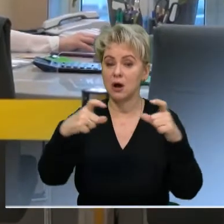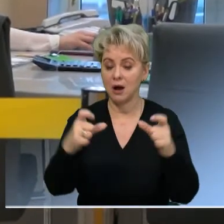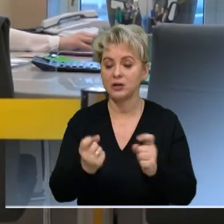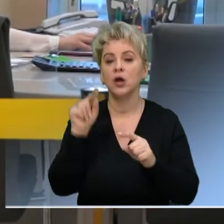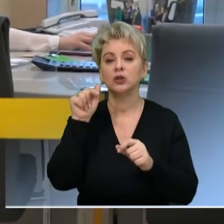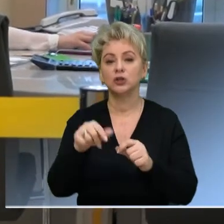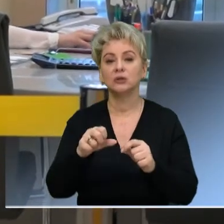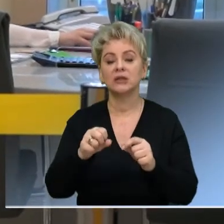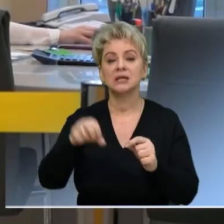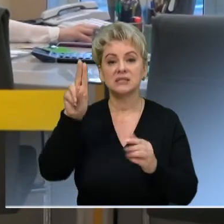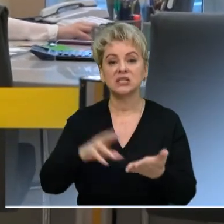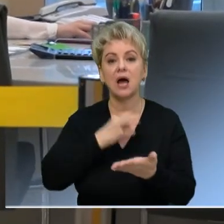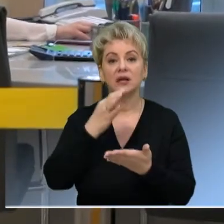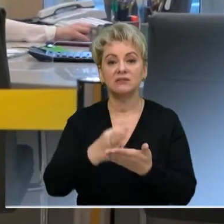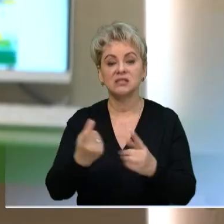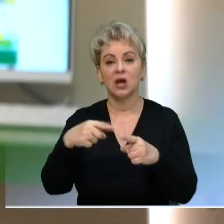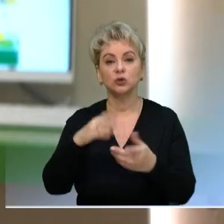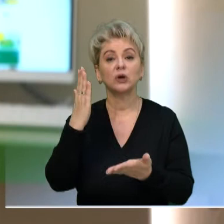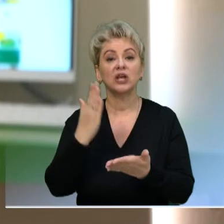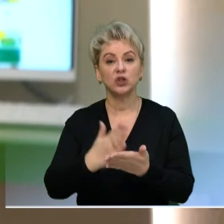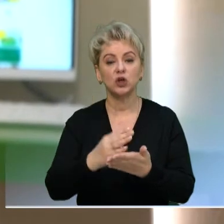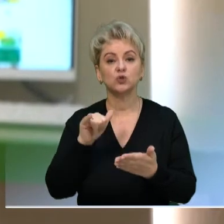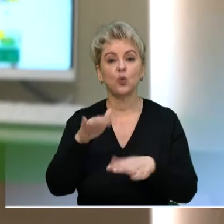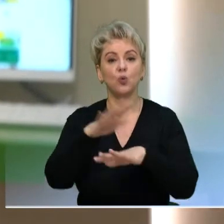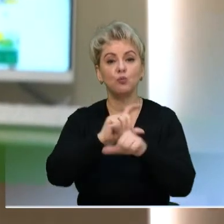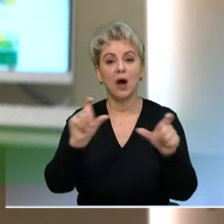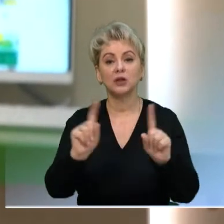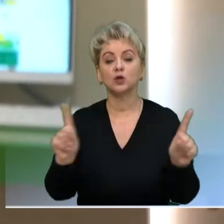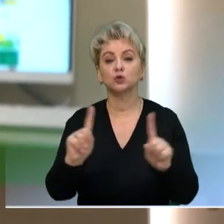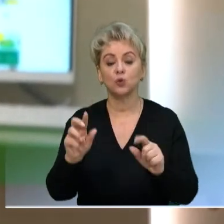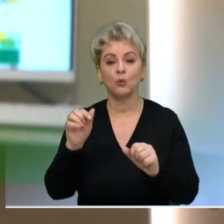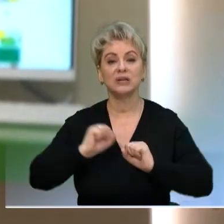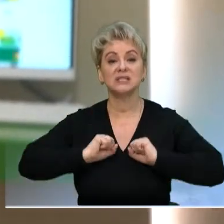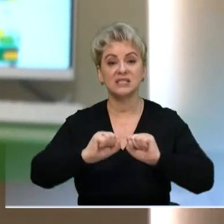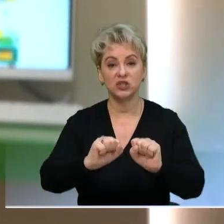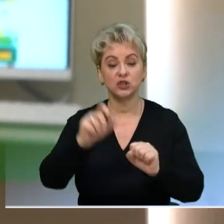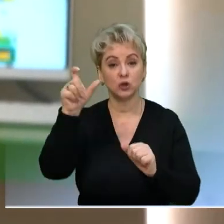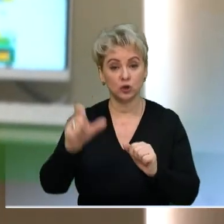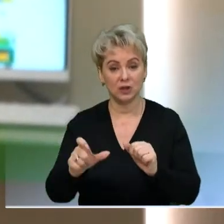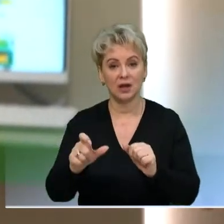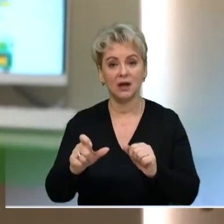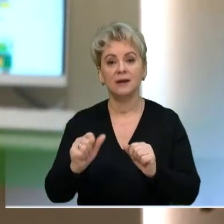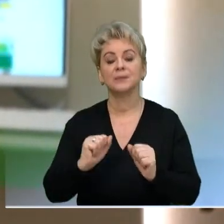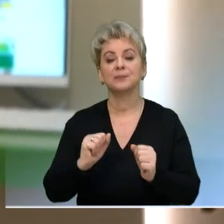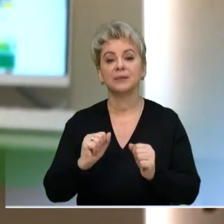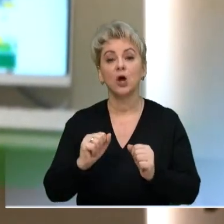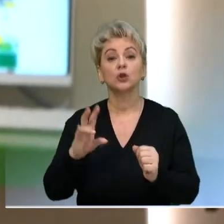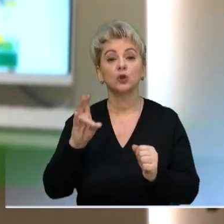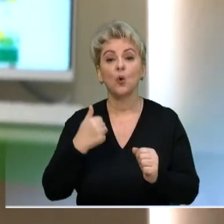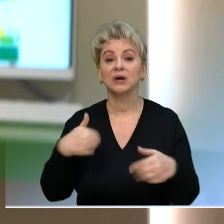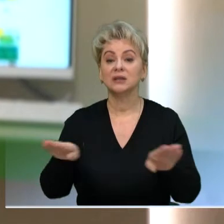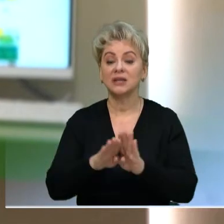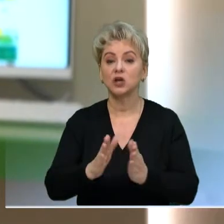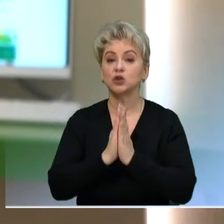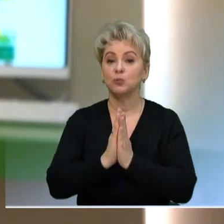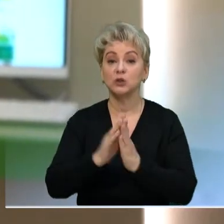Это тот социальная ответственность, которая есть у банка для того, чтобы обезопасить клиента в очередной раз. Но мы также